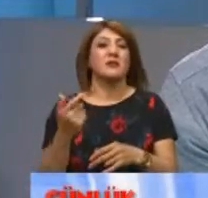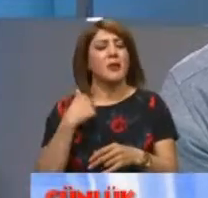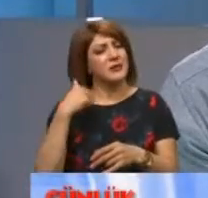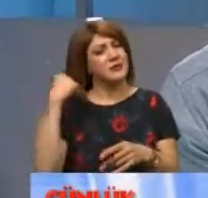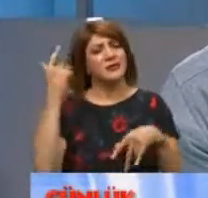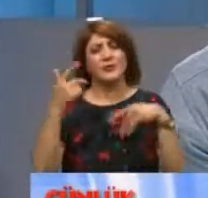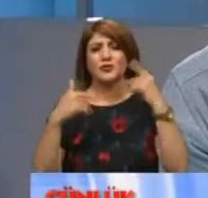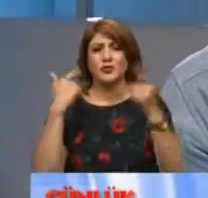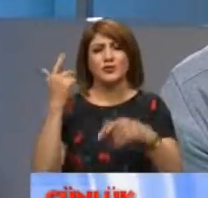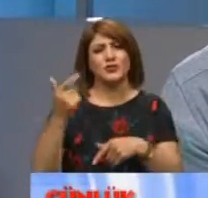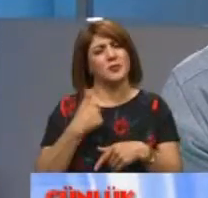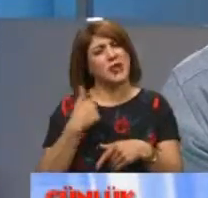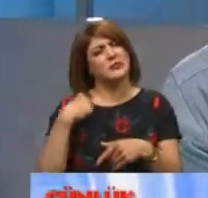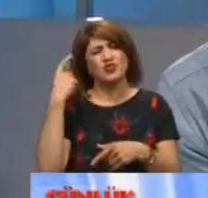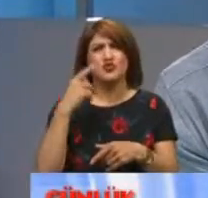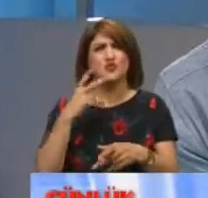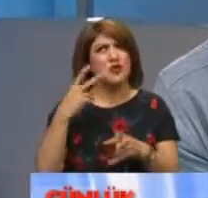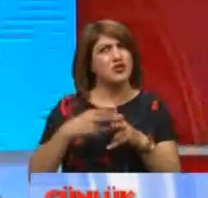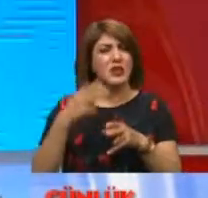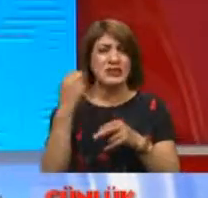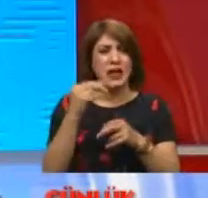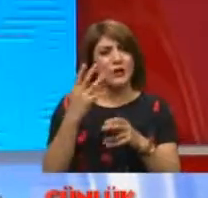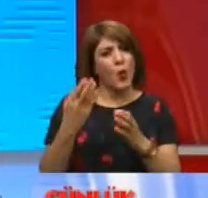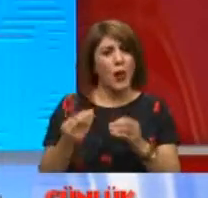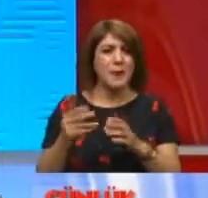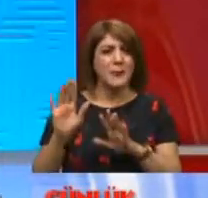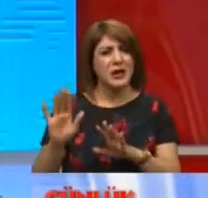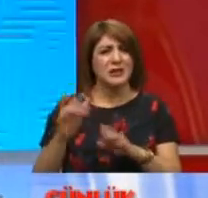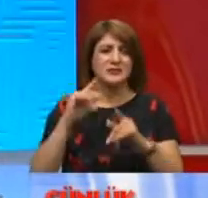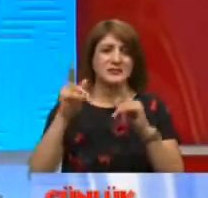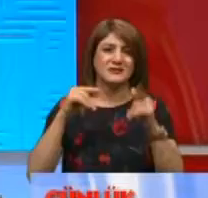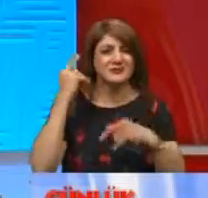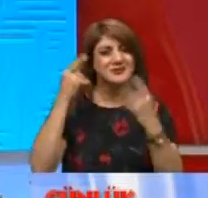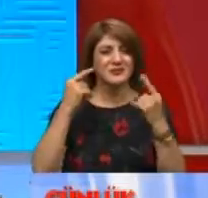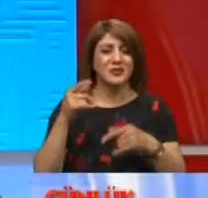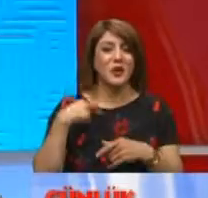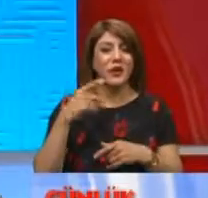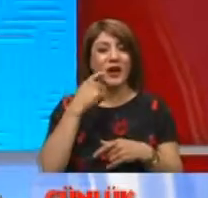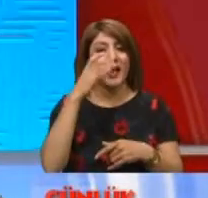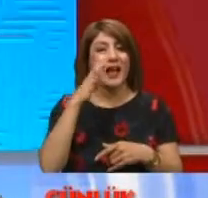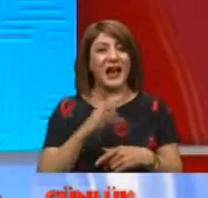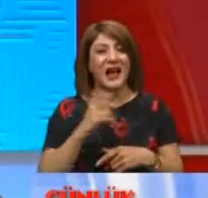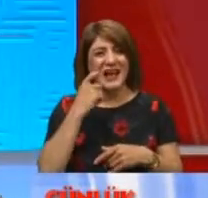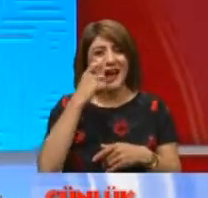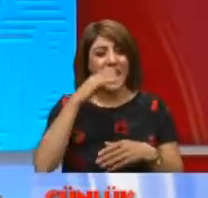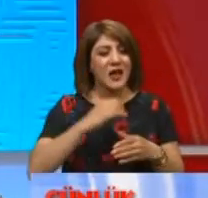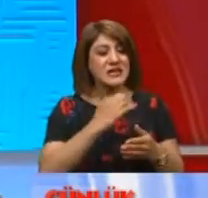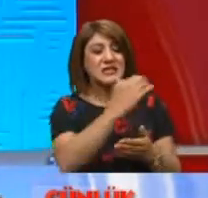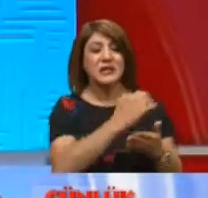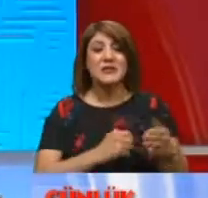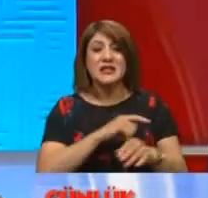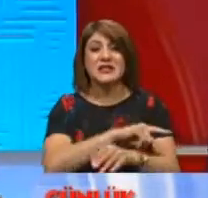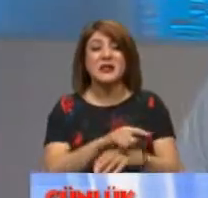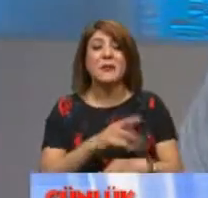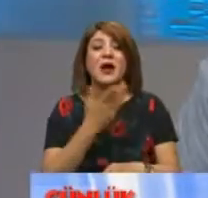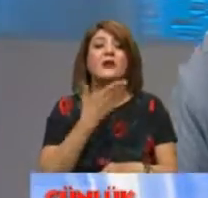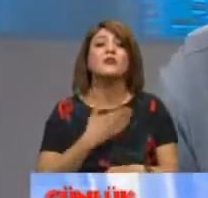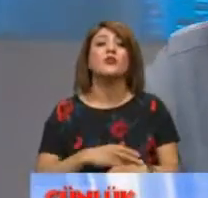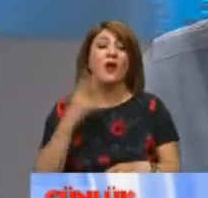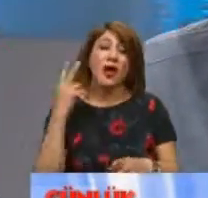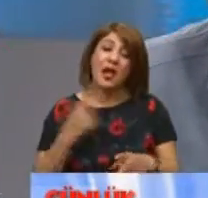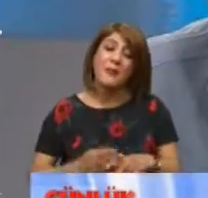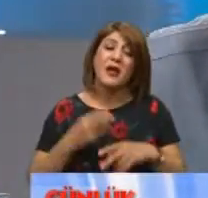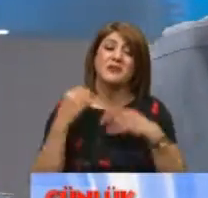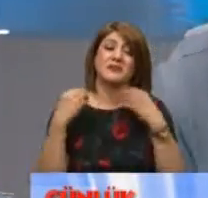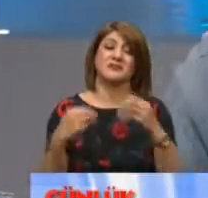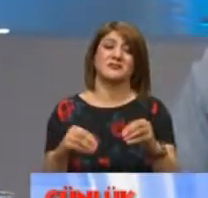kurdum. Satar diyorsun bu şekilde. Tabii çünkü. Bence o karların erimesini beklerler, ben sana söyleyeyim. Üzerini temizleyecek bile vaktim yok. Hemen bunu alın. Bugün